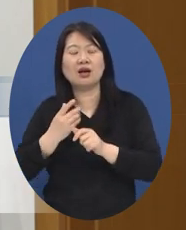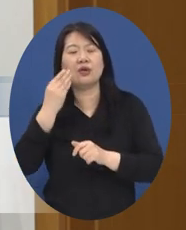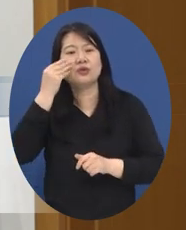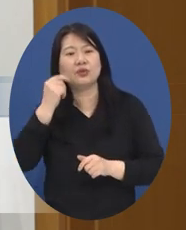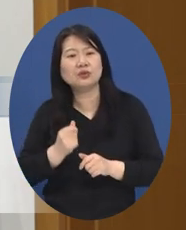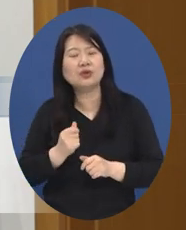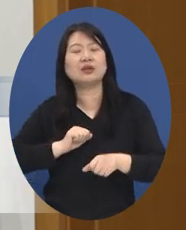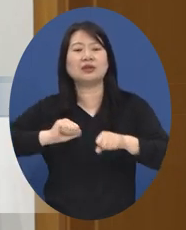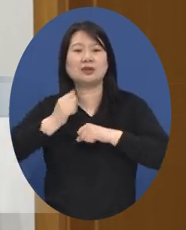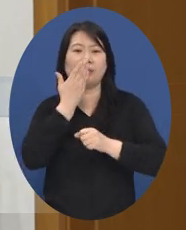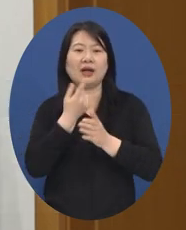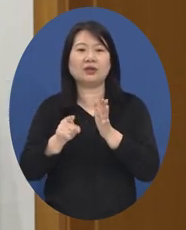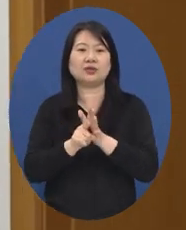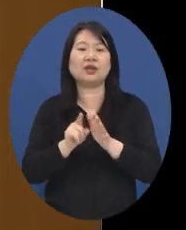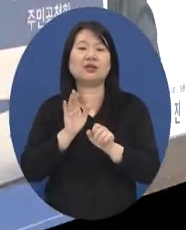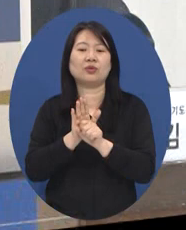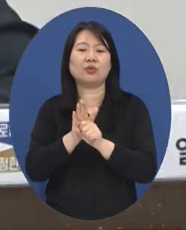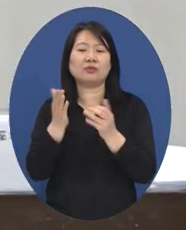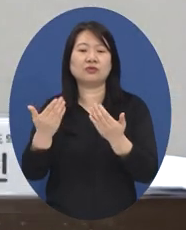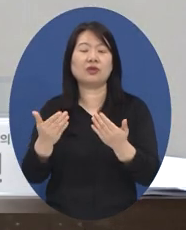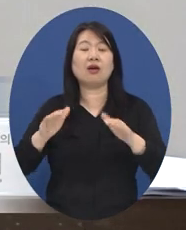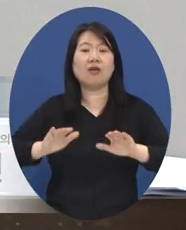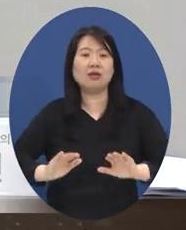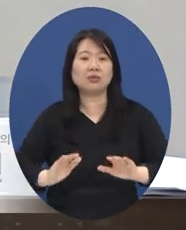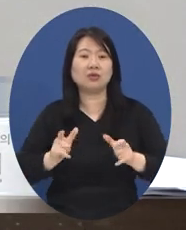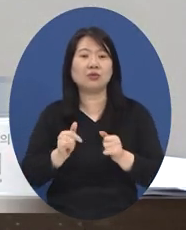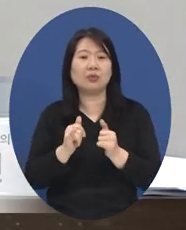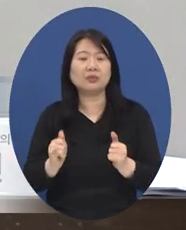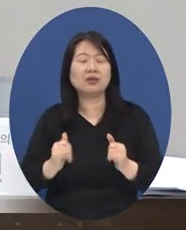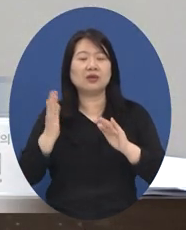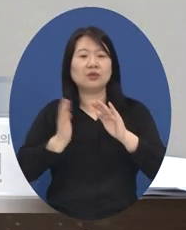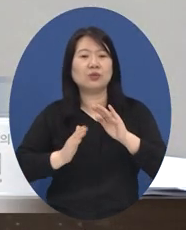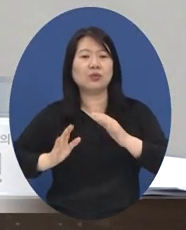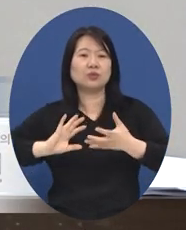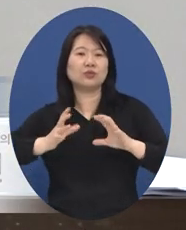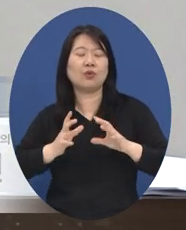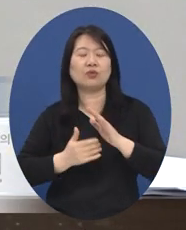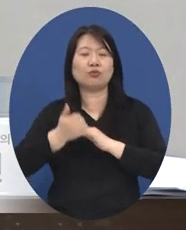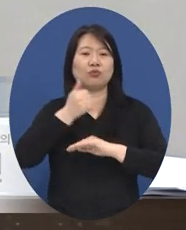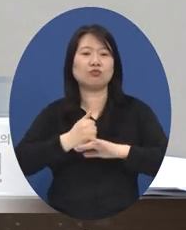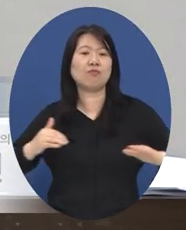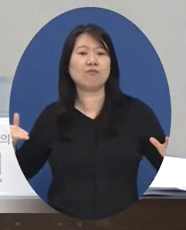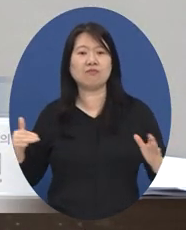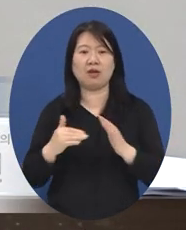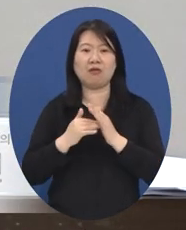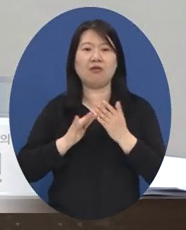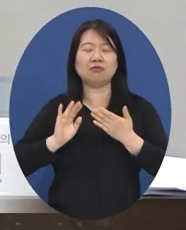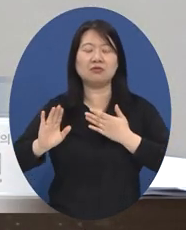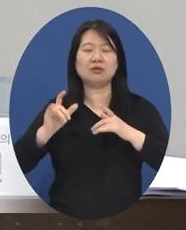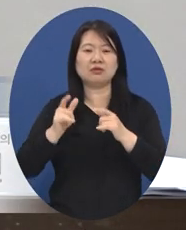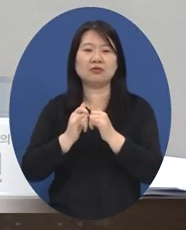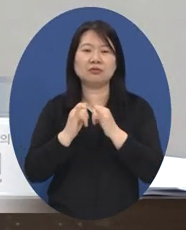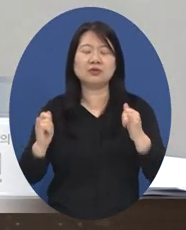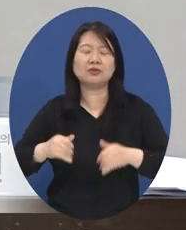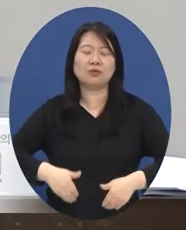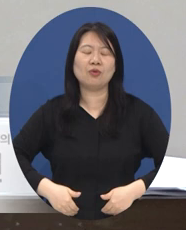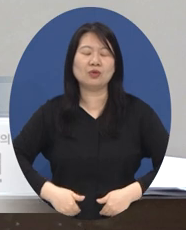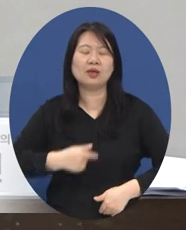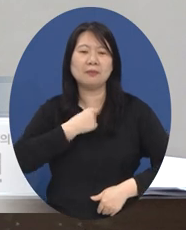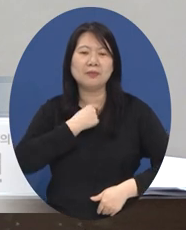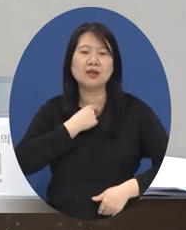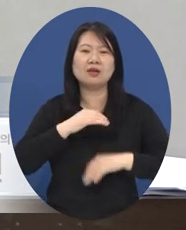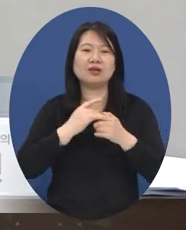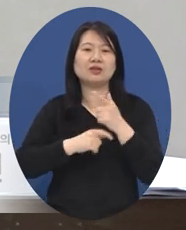유연하게 대처할 수 있도록 하겠습니다. 이번 도민 공청회를 성공적으로 마치며 도민들의 수요를